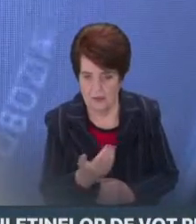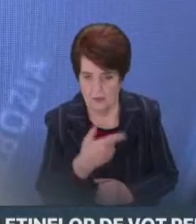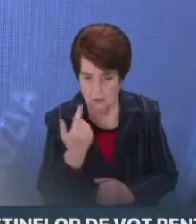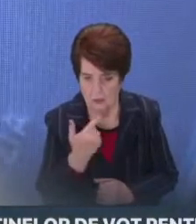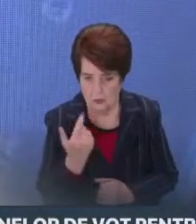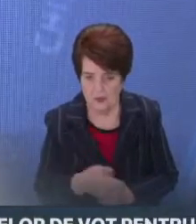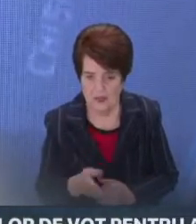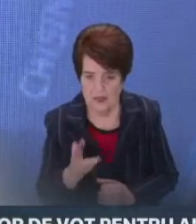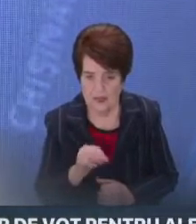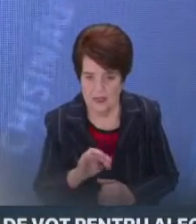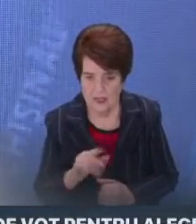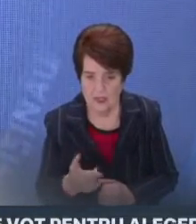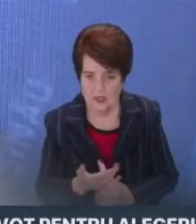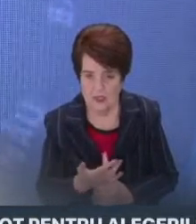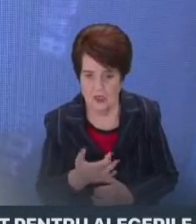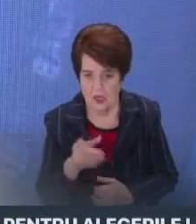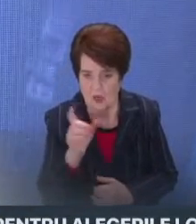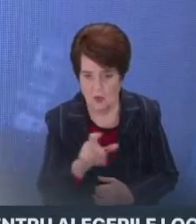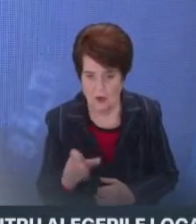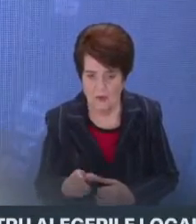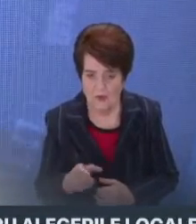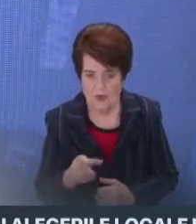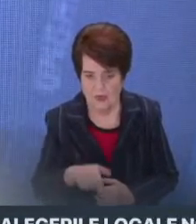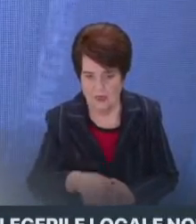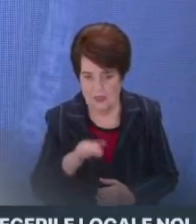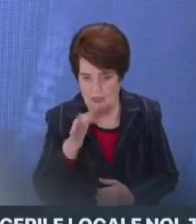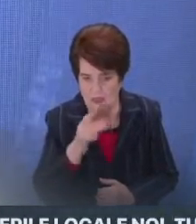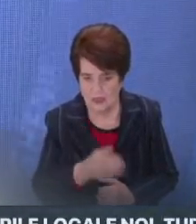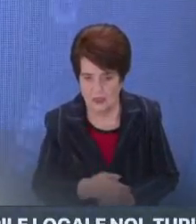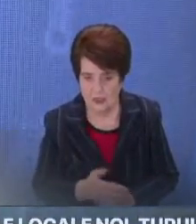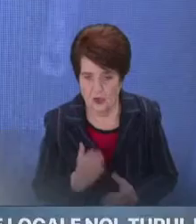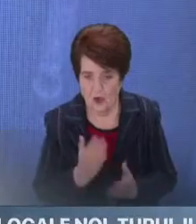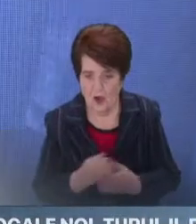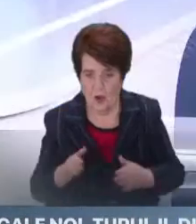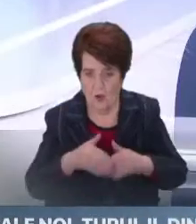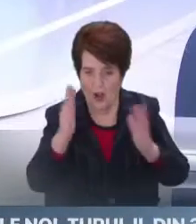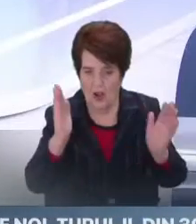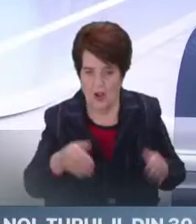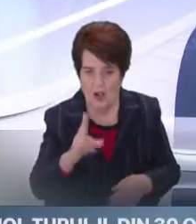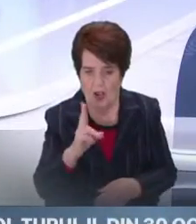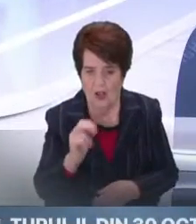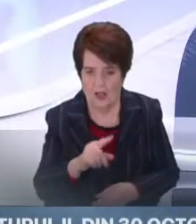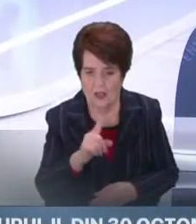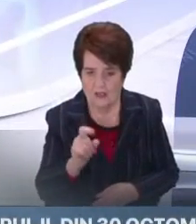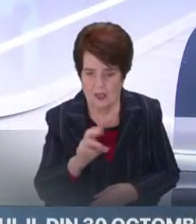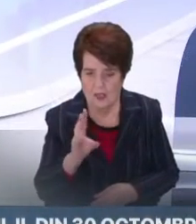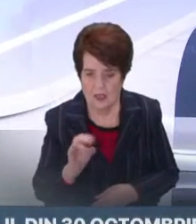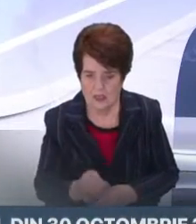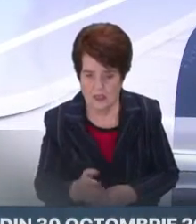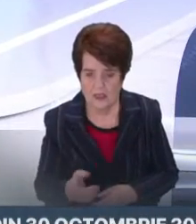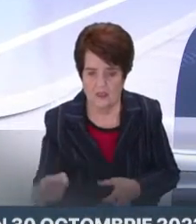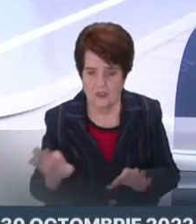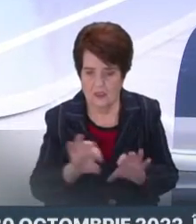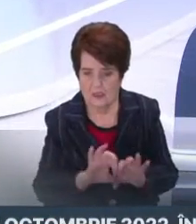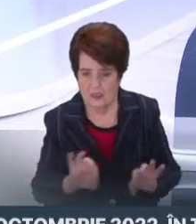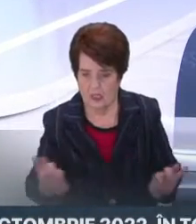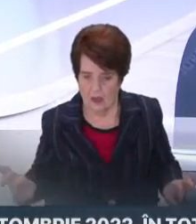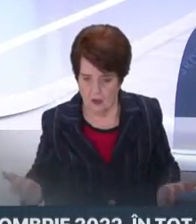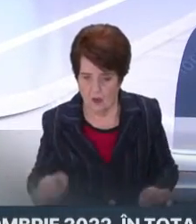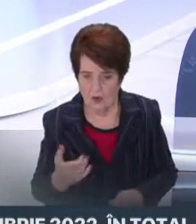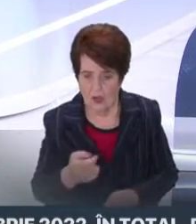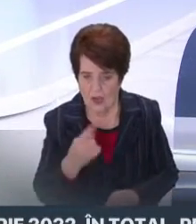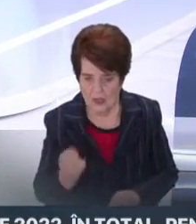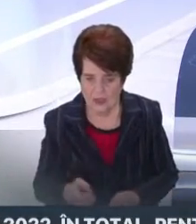deși unii locuitori din Chișinău au cazane și sunt conectați la conducte de gaze,